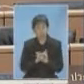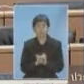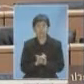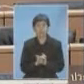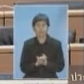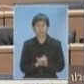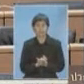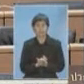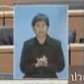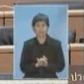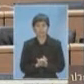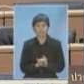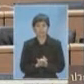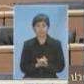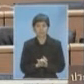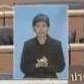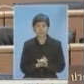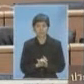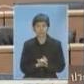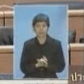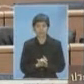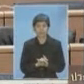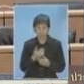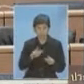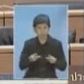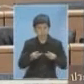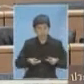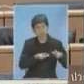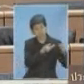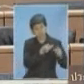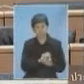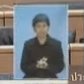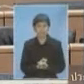สารตันชัยถ้าไม่ผิดกรุณามาเอาคืนไปนะครับ